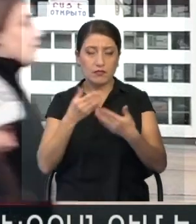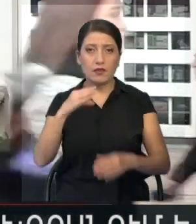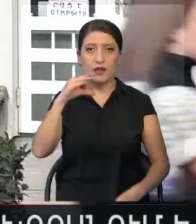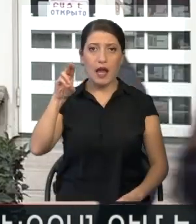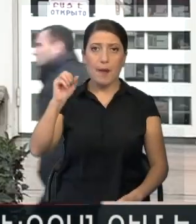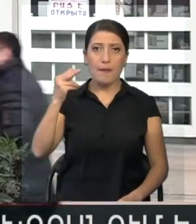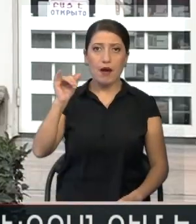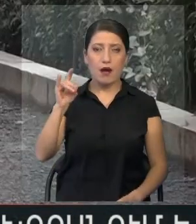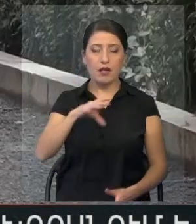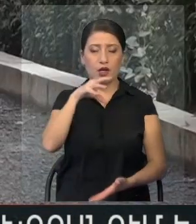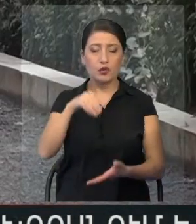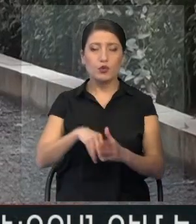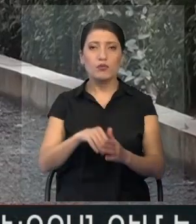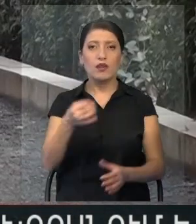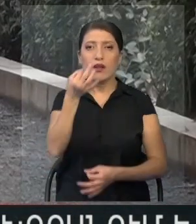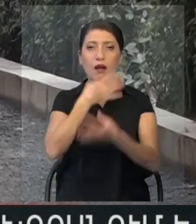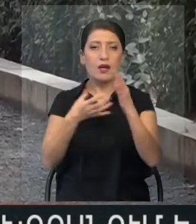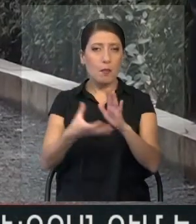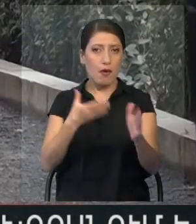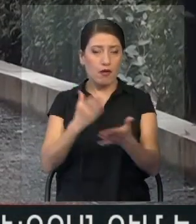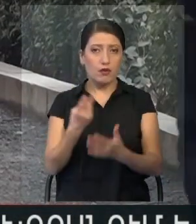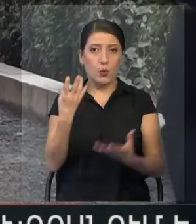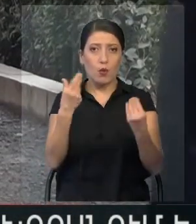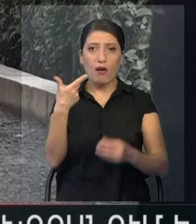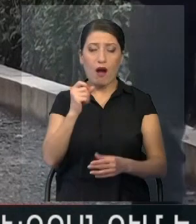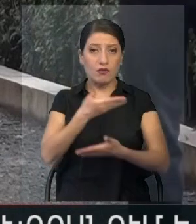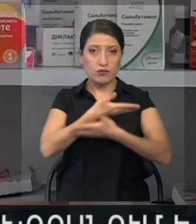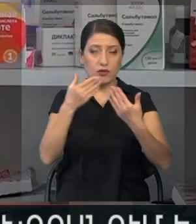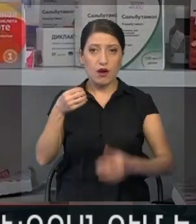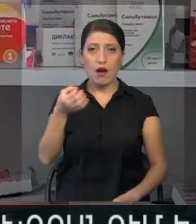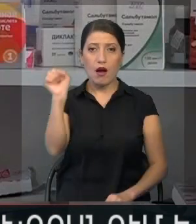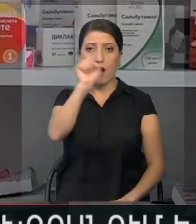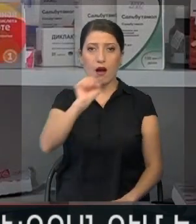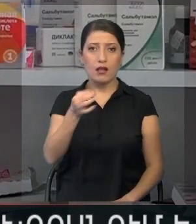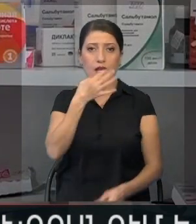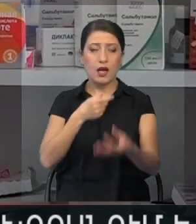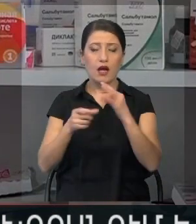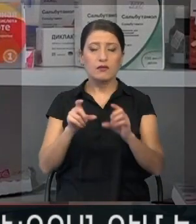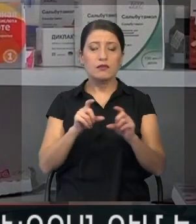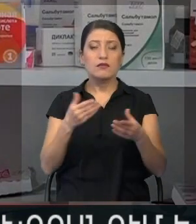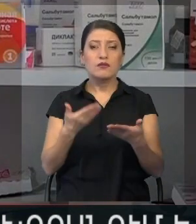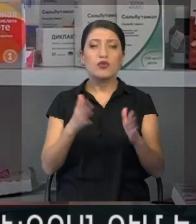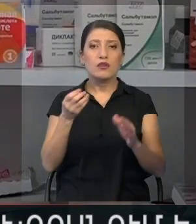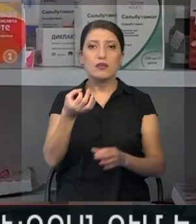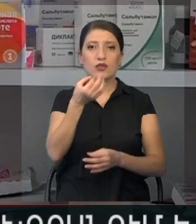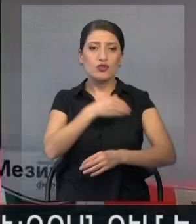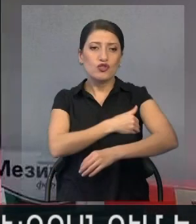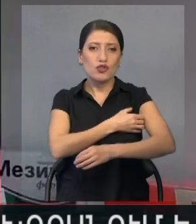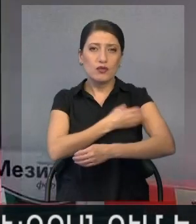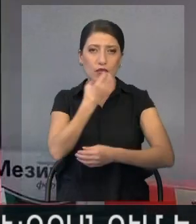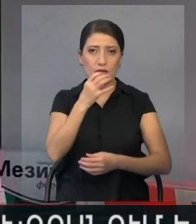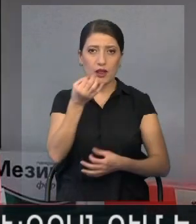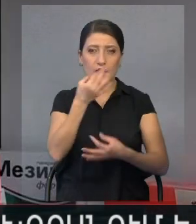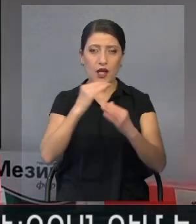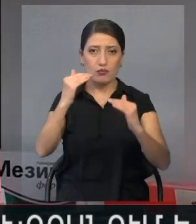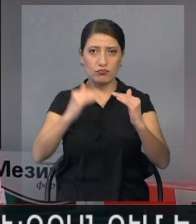Ստեփանակերտում դեղերի պակասկա, երկու օր անգազ մնացած Արցախի դեղատներում ամենապահանջվածը ջերմիջեցնողներն են։ Աշխատողները հիմա միայն հատով